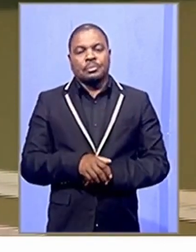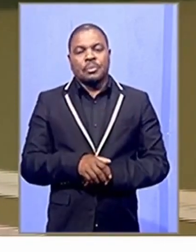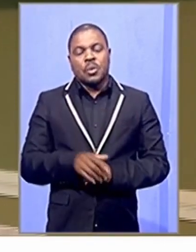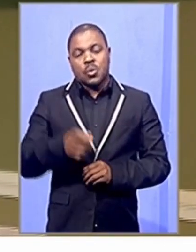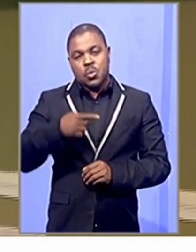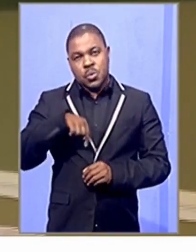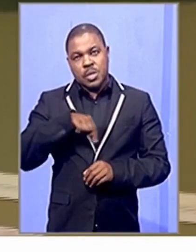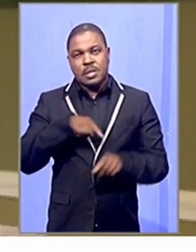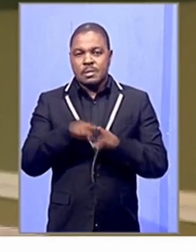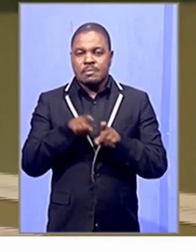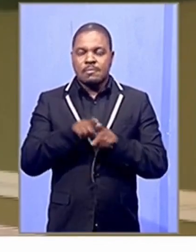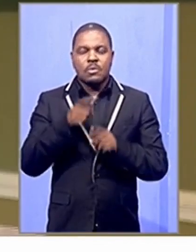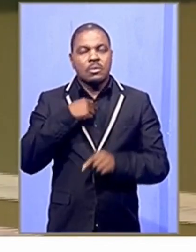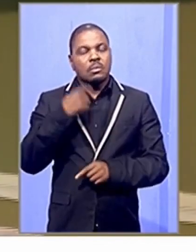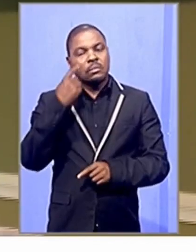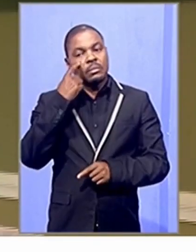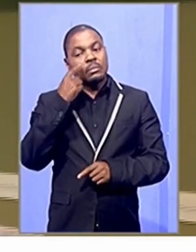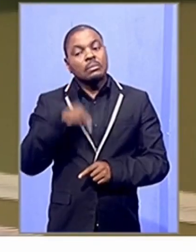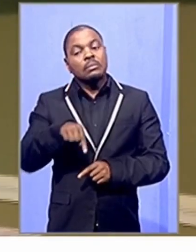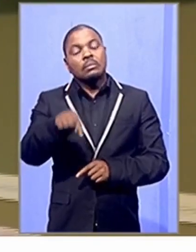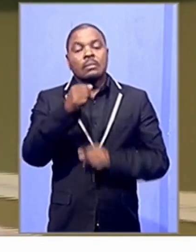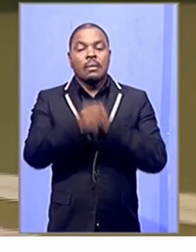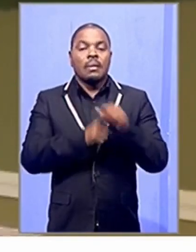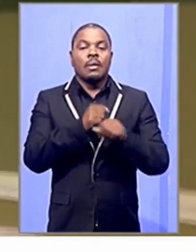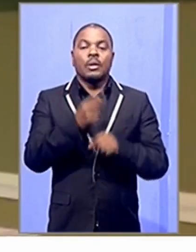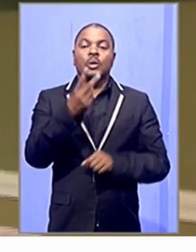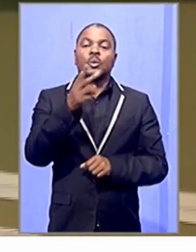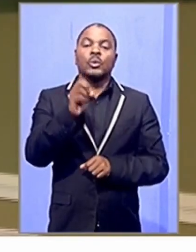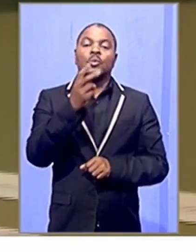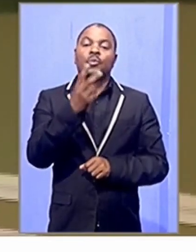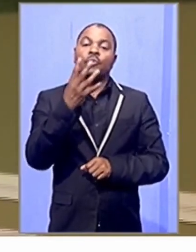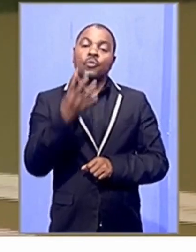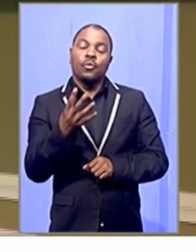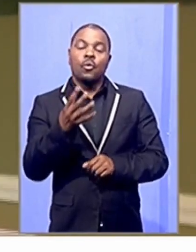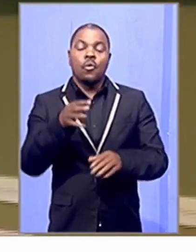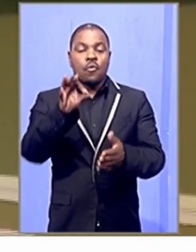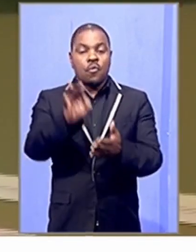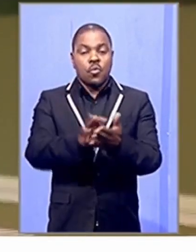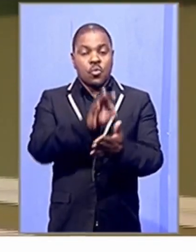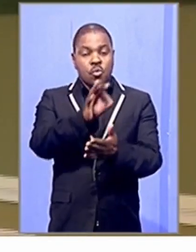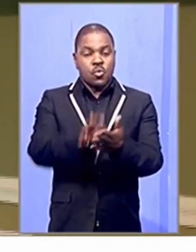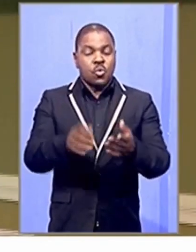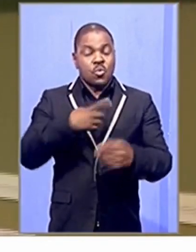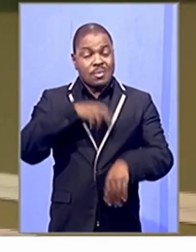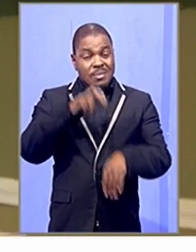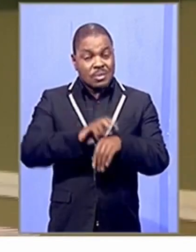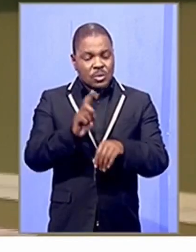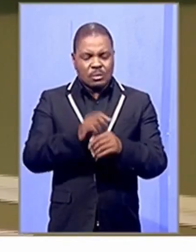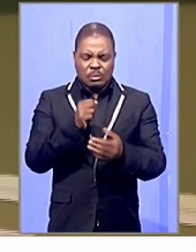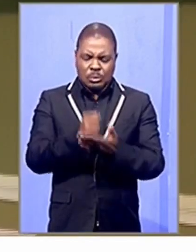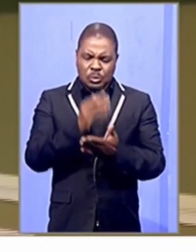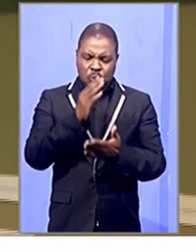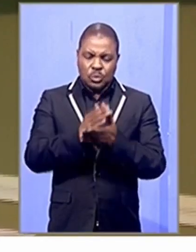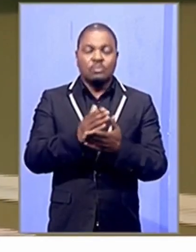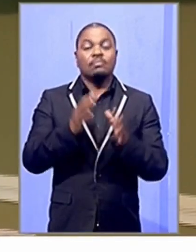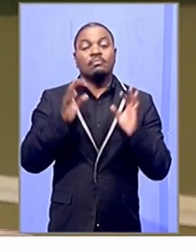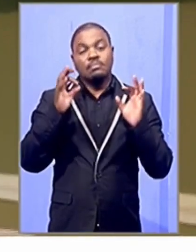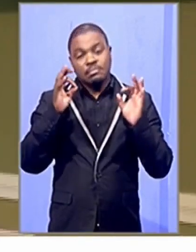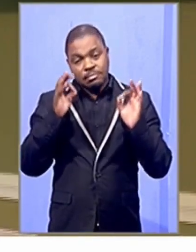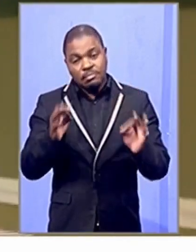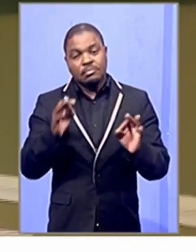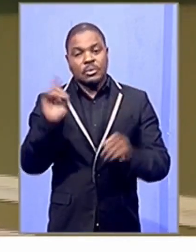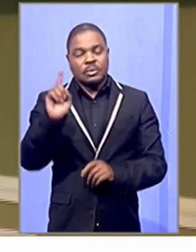re shebile le dikgetho tsa 2024 mme re tlamehile ho etse ka bohlohle hore se salang ke